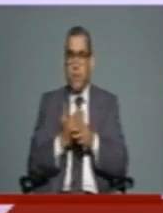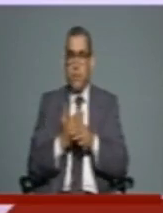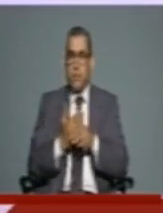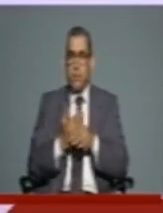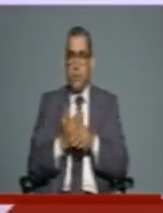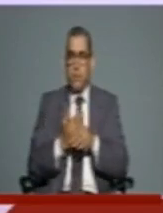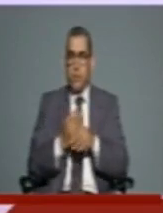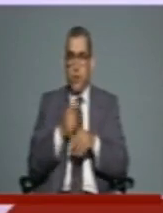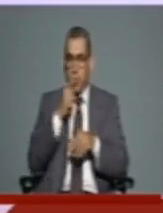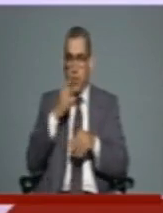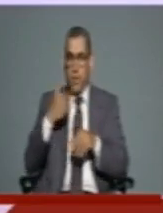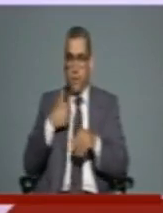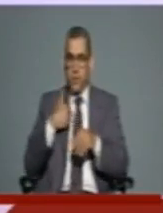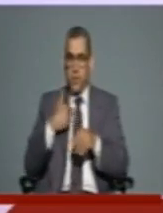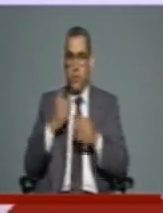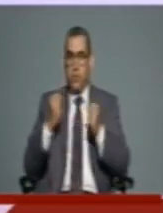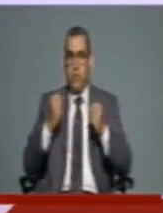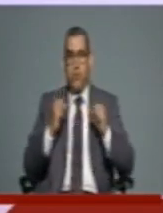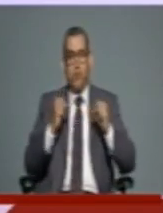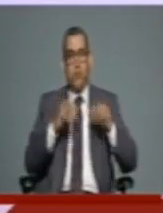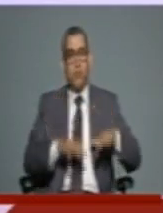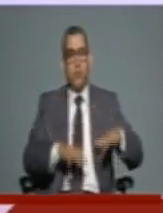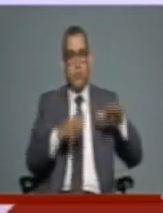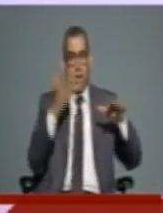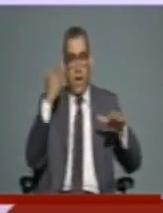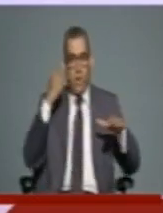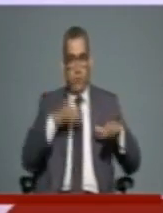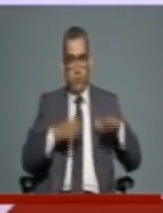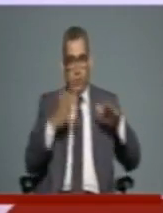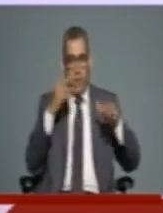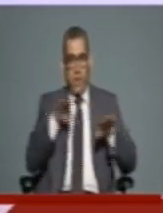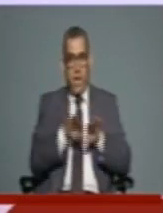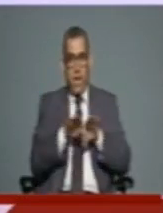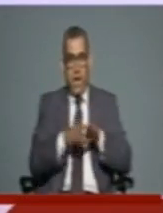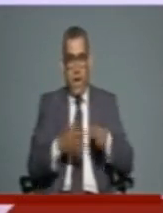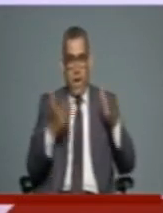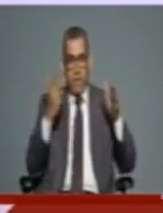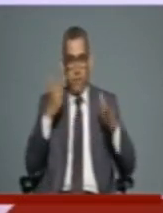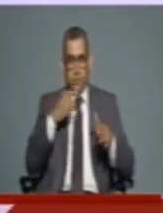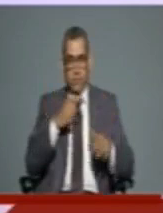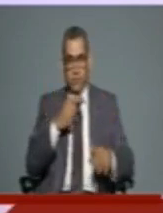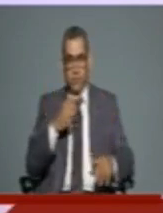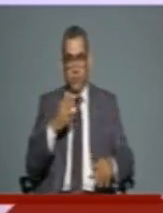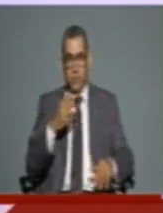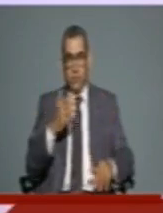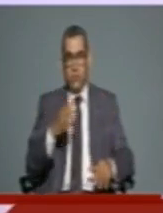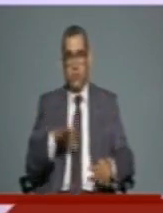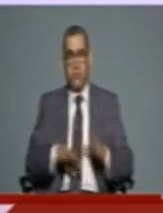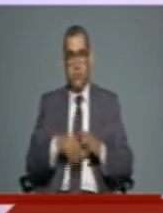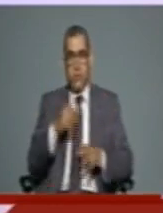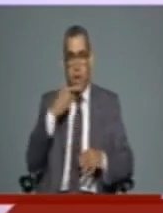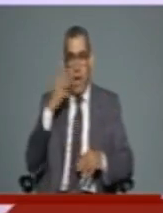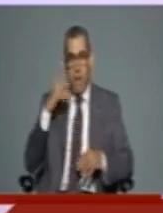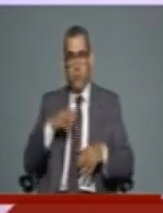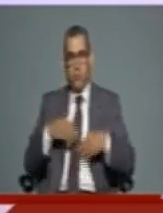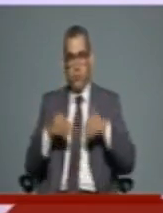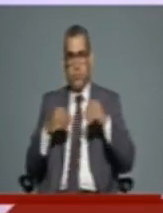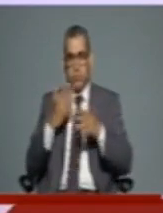عندنا احتياطي زي ما كان عندي احتياطي جامد في القمح، فنزلت بايع بطريقه معينه